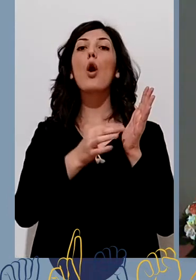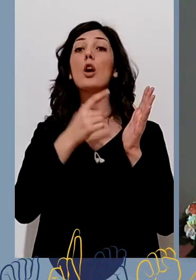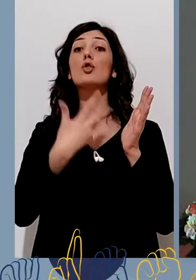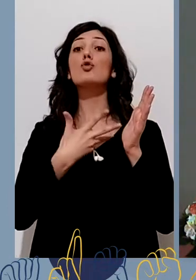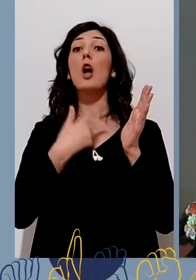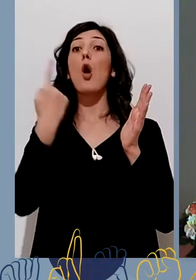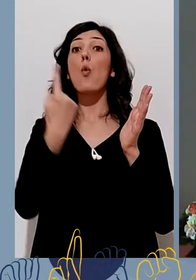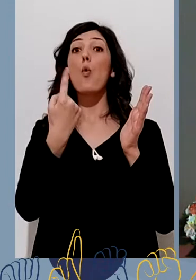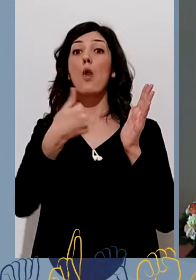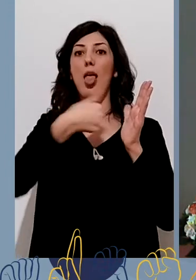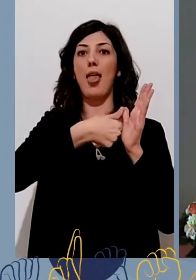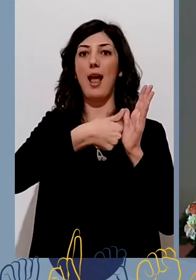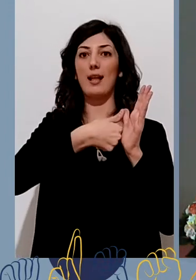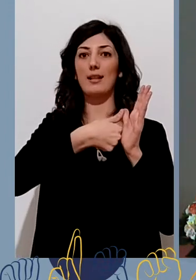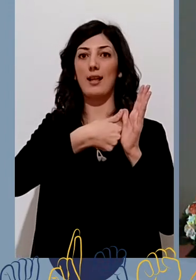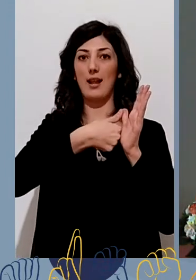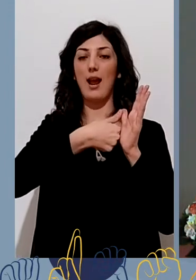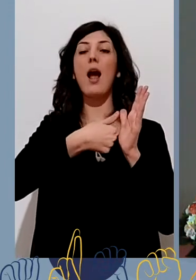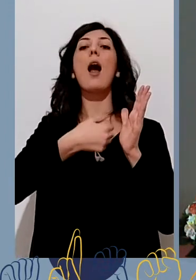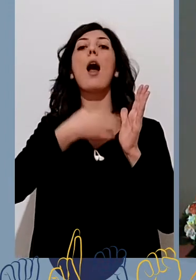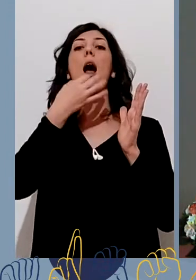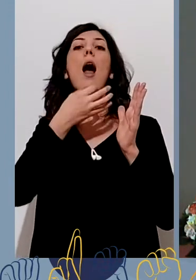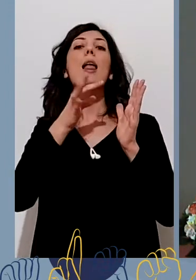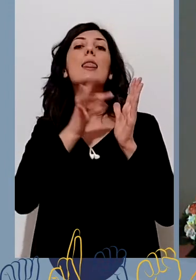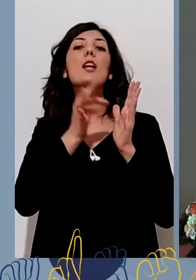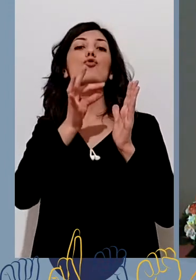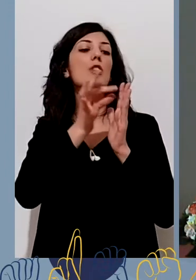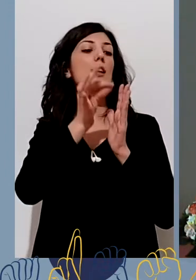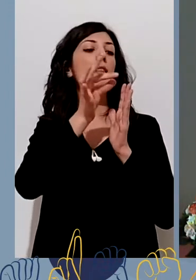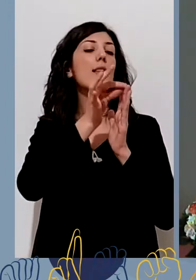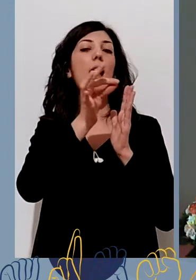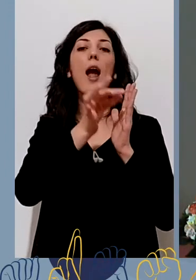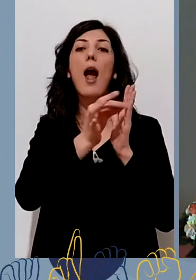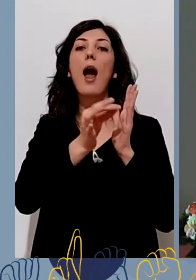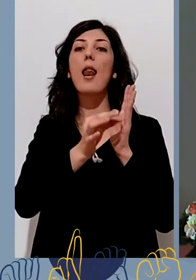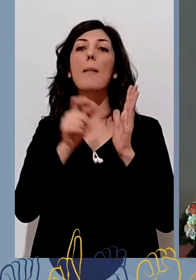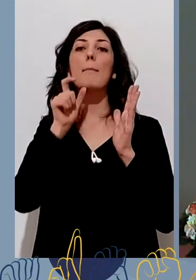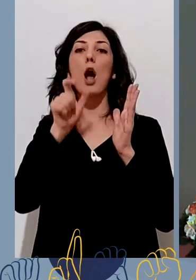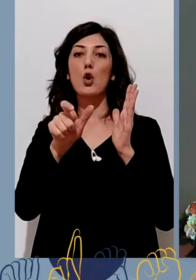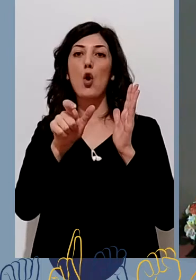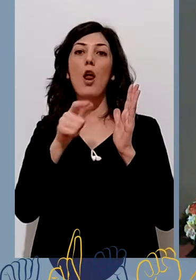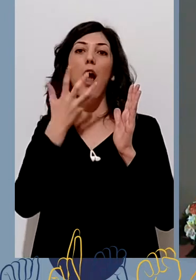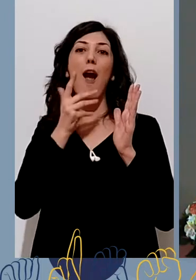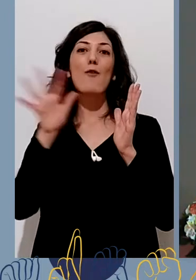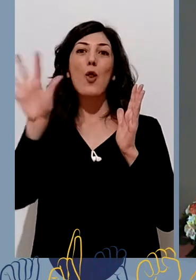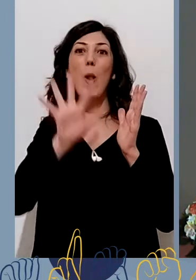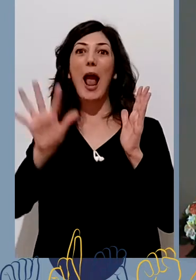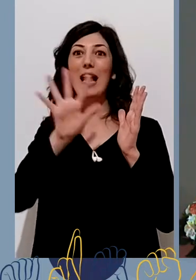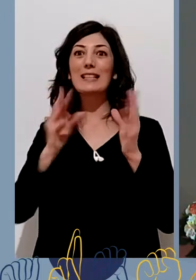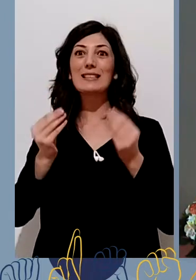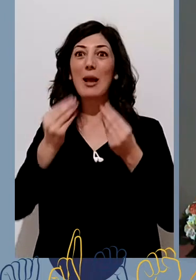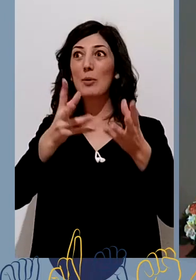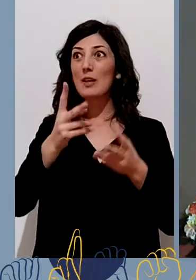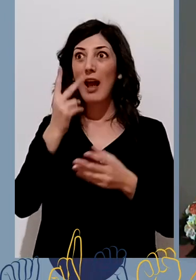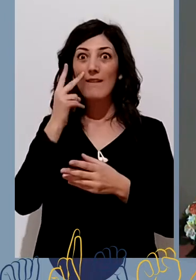perciò si digitalizza la parola. Voglio fare un esempio, se riusciamo a vedermi, non